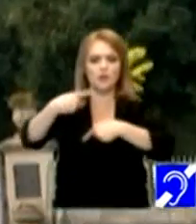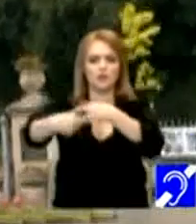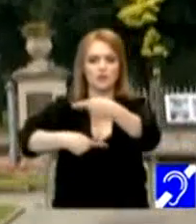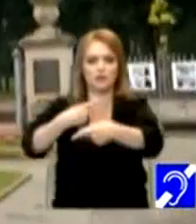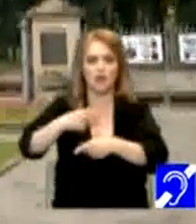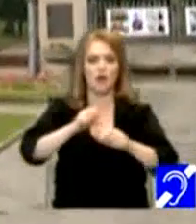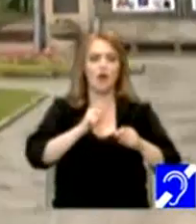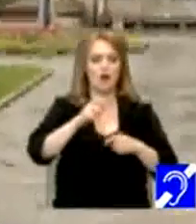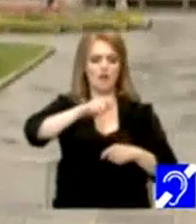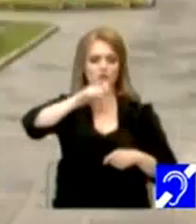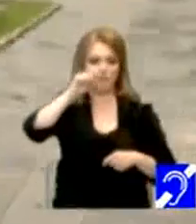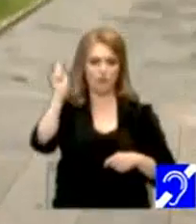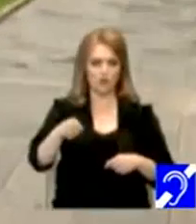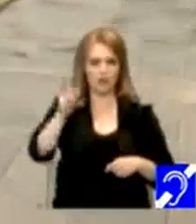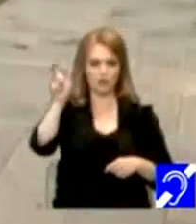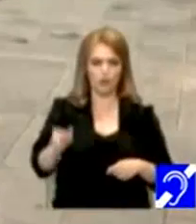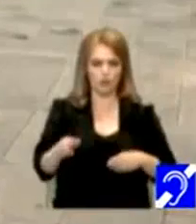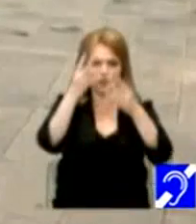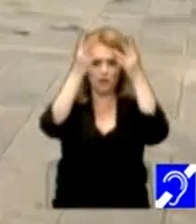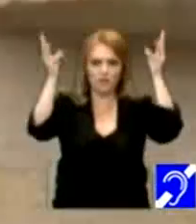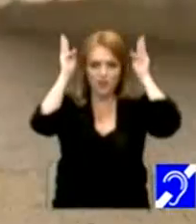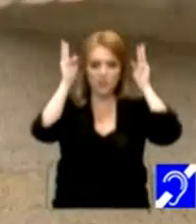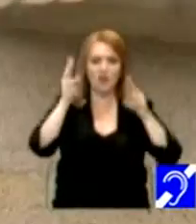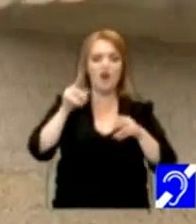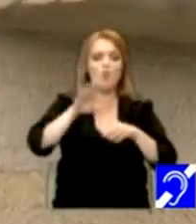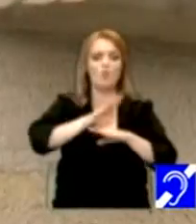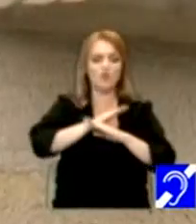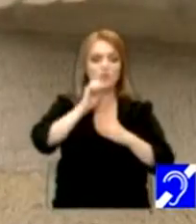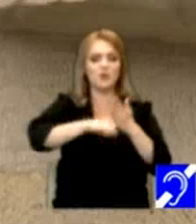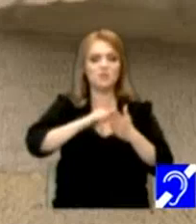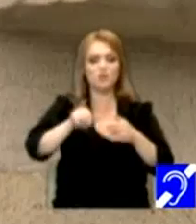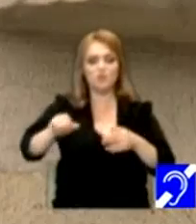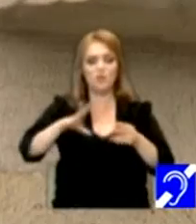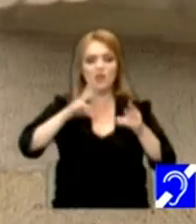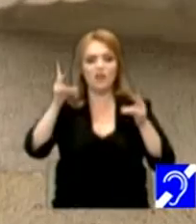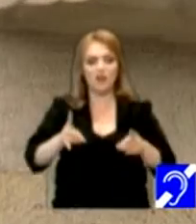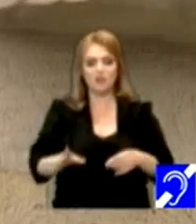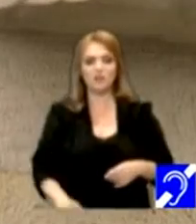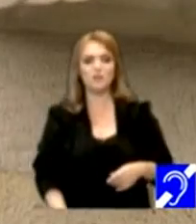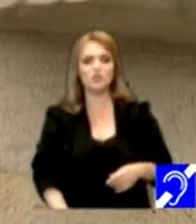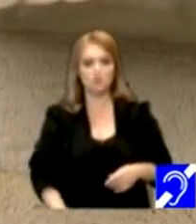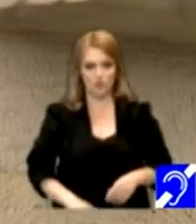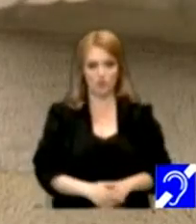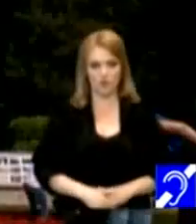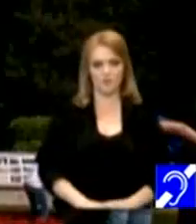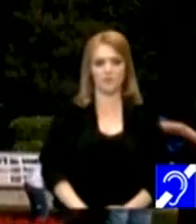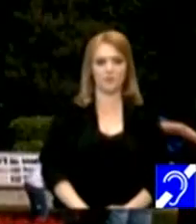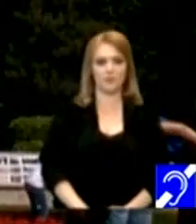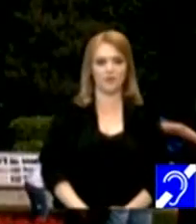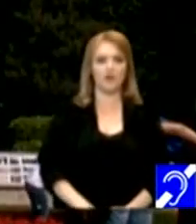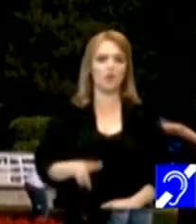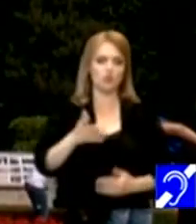Voievodul Ștefan cel Mare a murit din cauza unei răni la picior, iar vestea morții sale a făcut în conjurul Europei și a